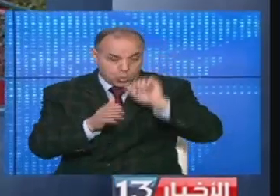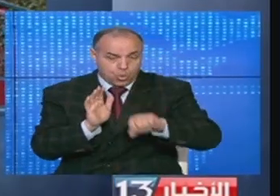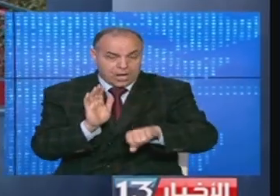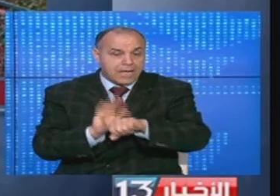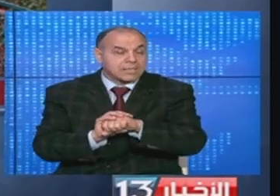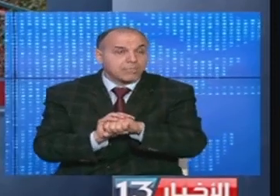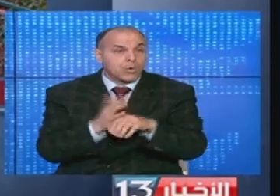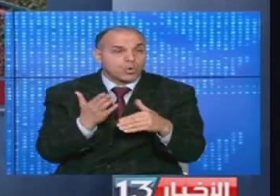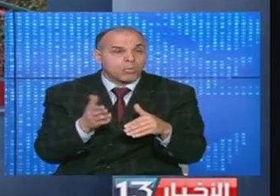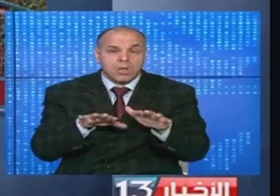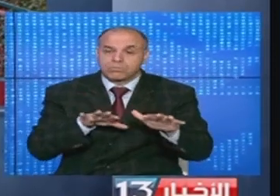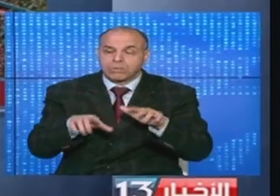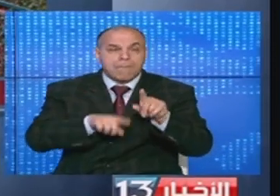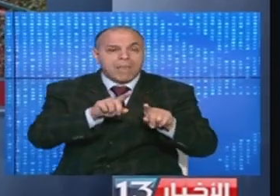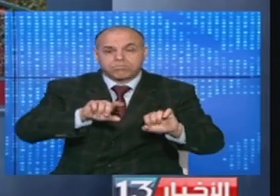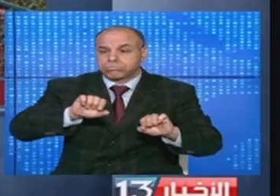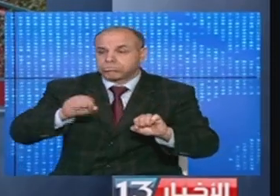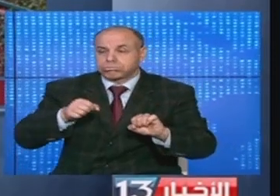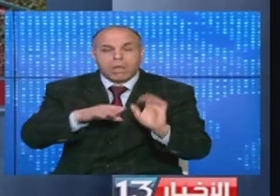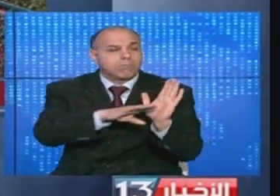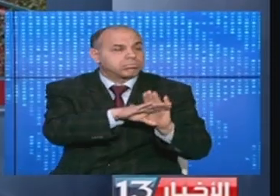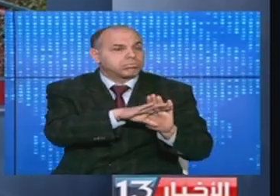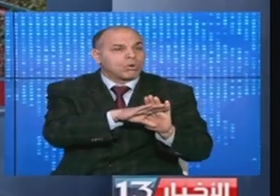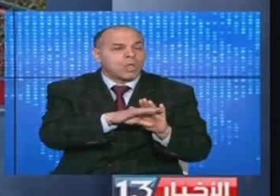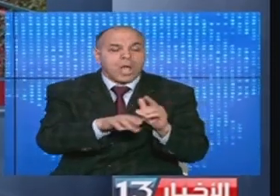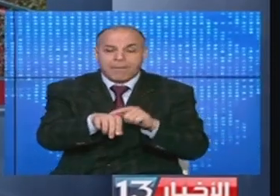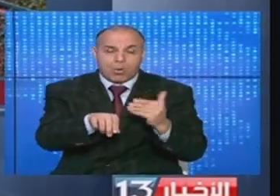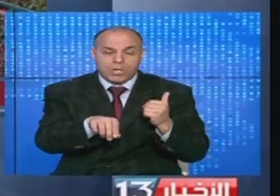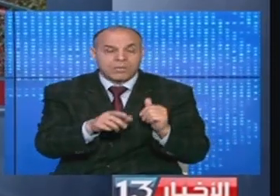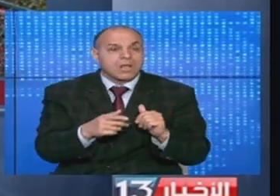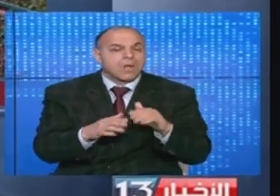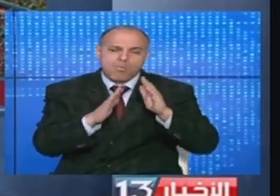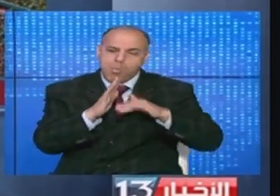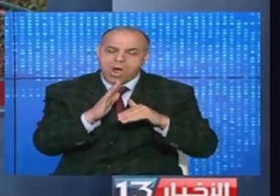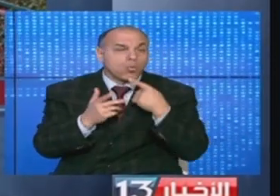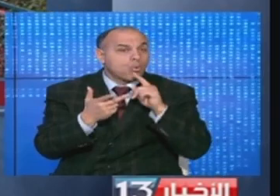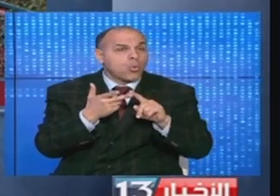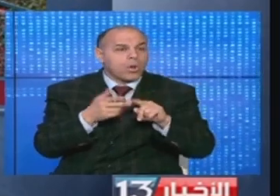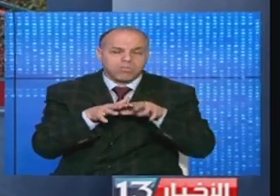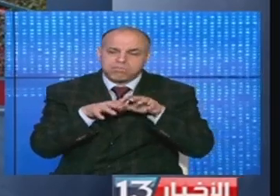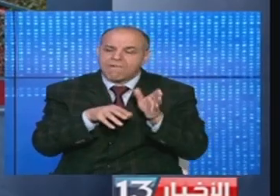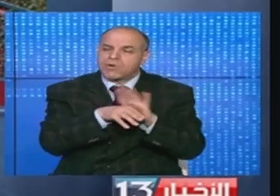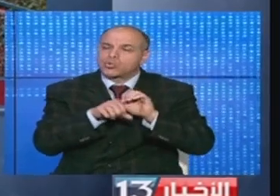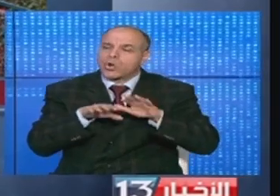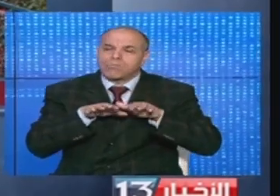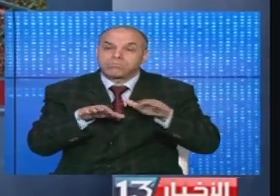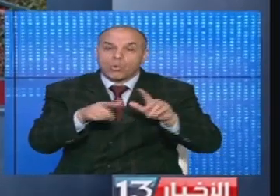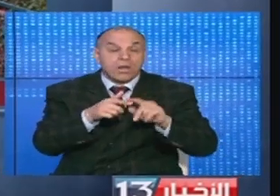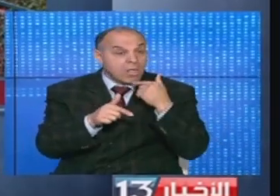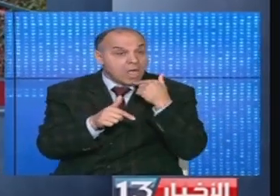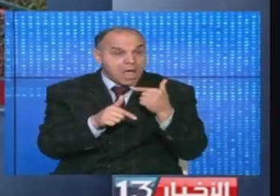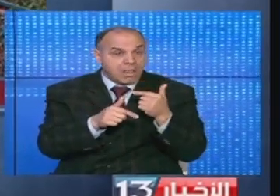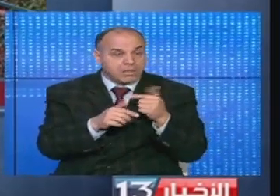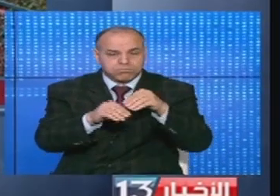القدم اتخاذها بعض الاجراءات الوقائيه وال استباقيه لتقليص من امكانيه انتشار فيروس كورونا وذلك